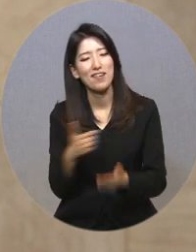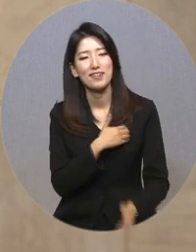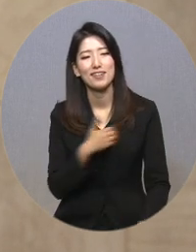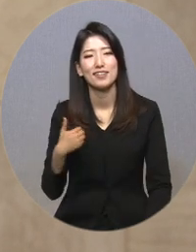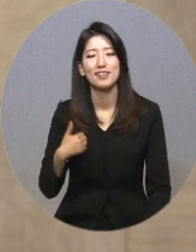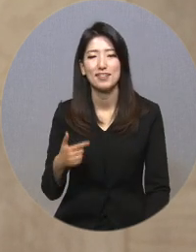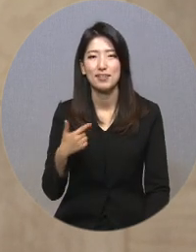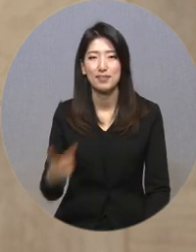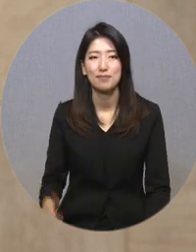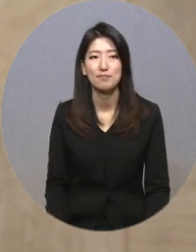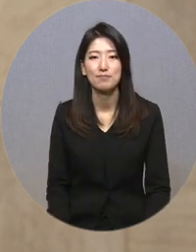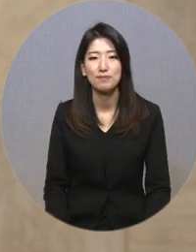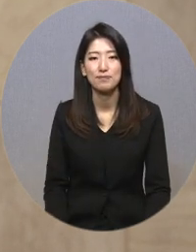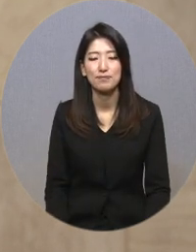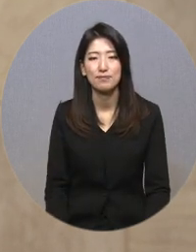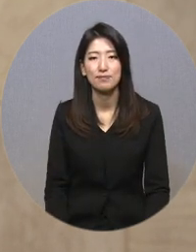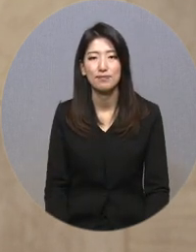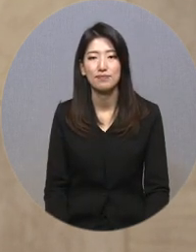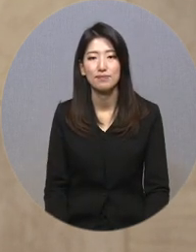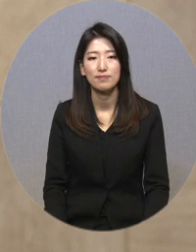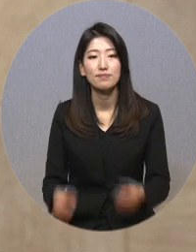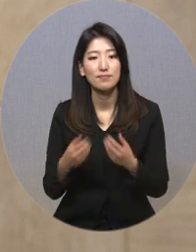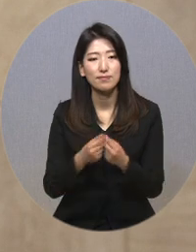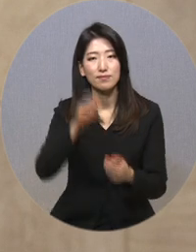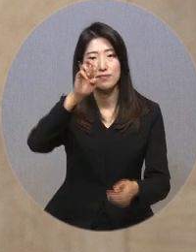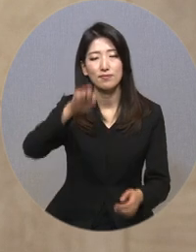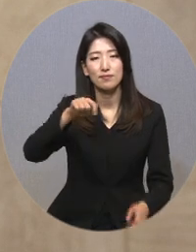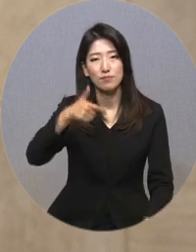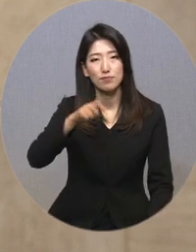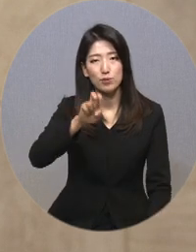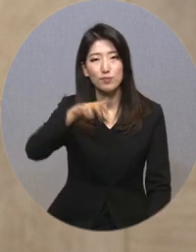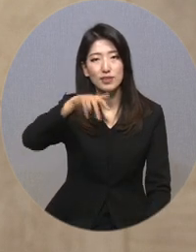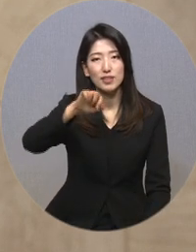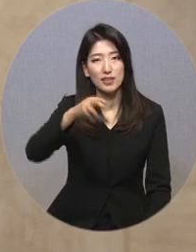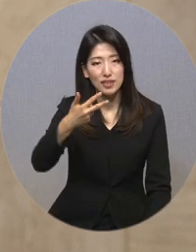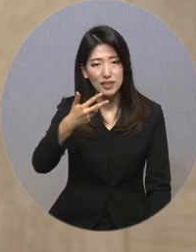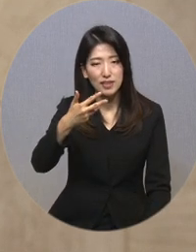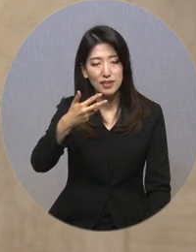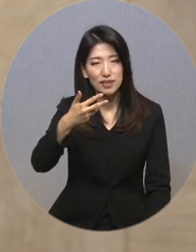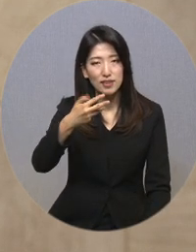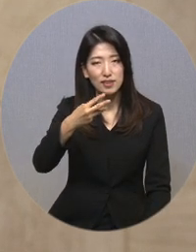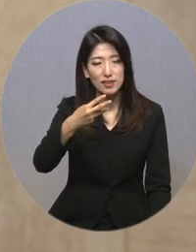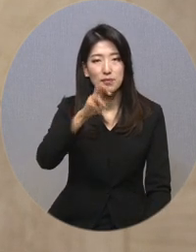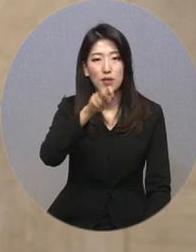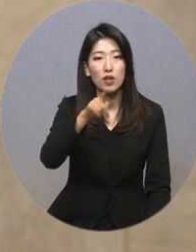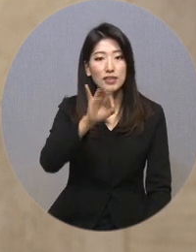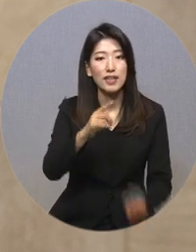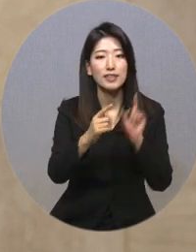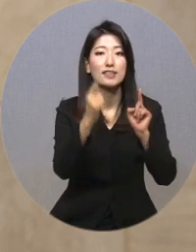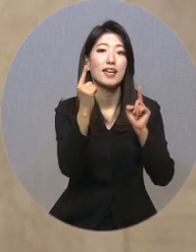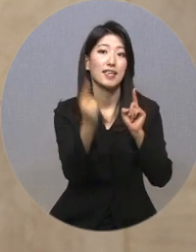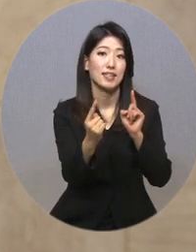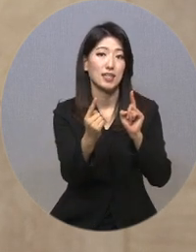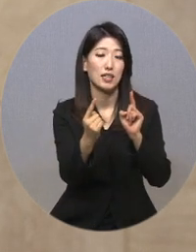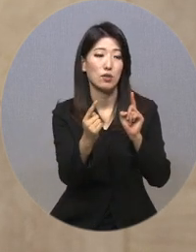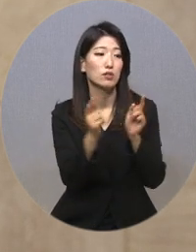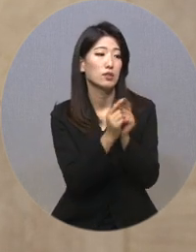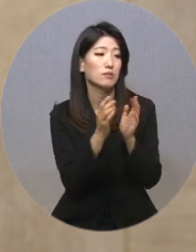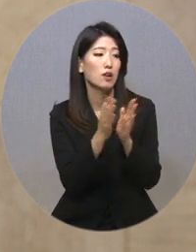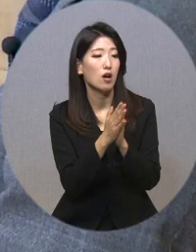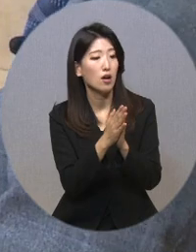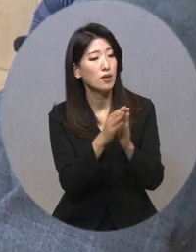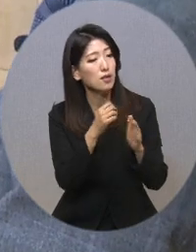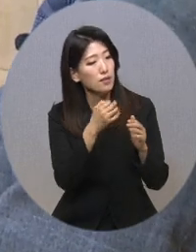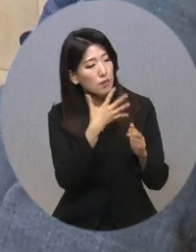뭐 품질 명장하고는 멘토 멘티 네. 품질 명장 분하고 우리 학생들하고 1대1 멘토를 해준다든지